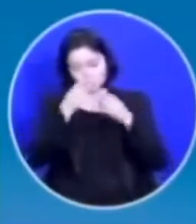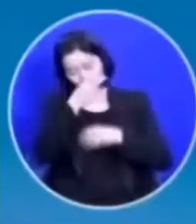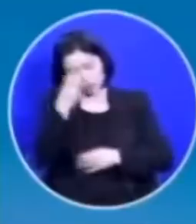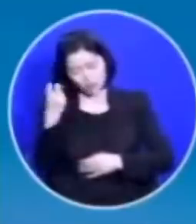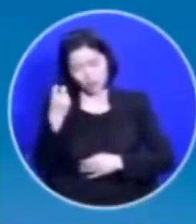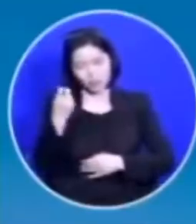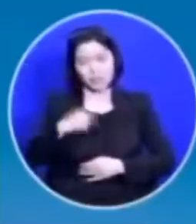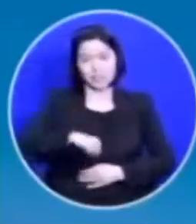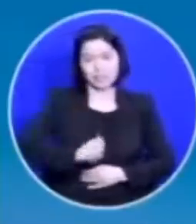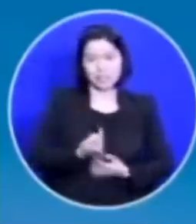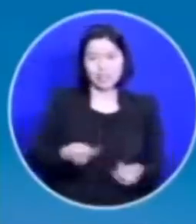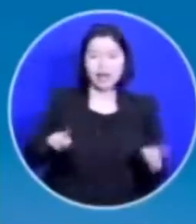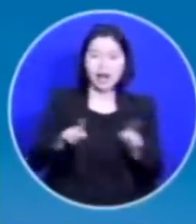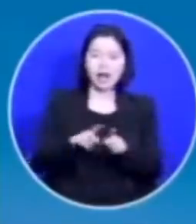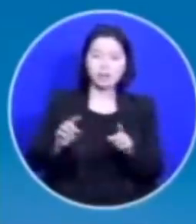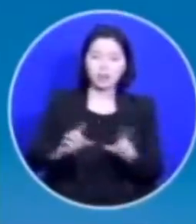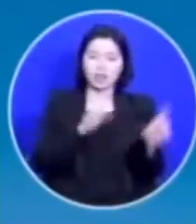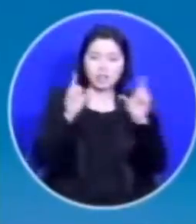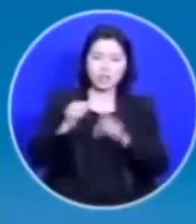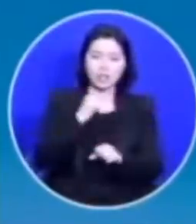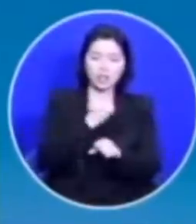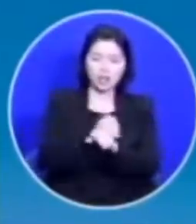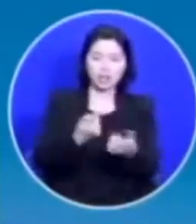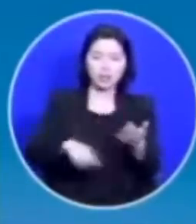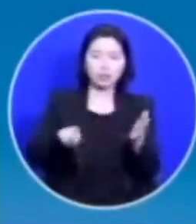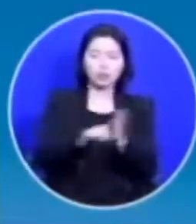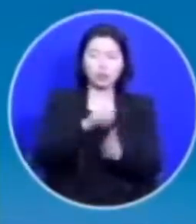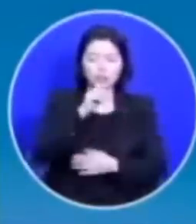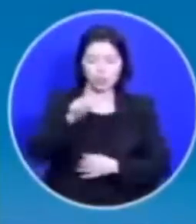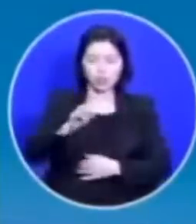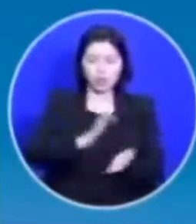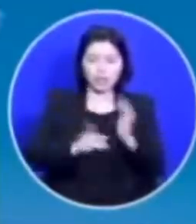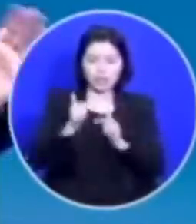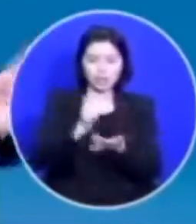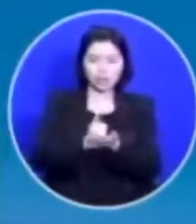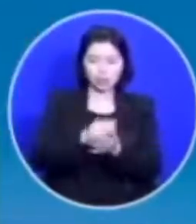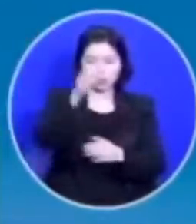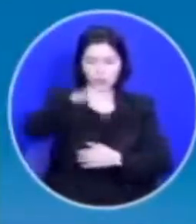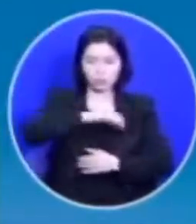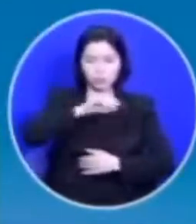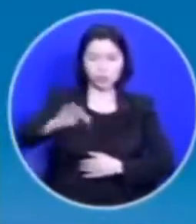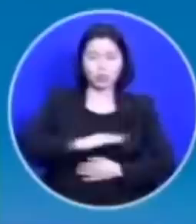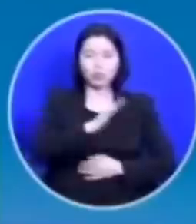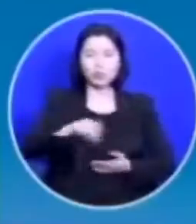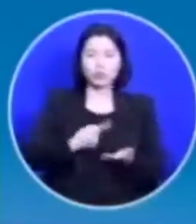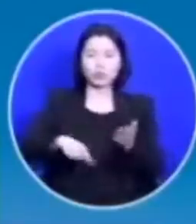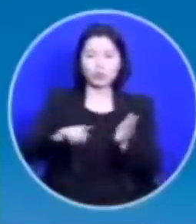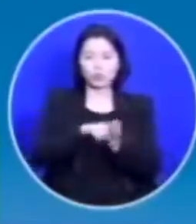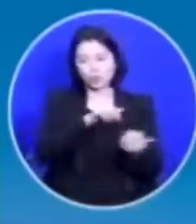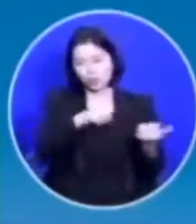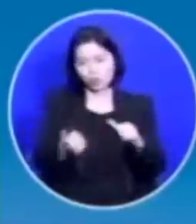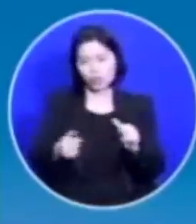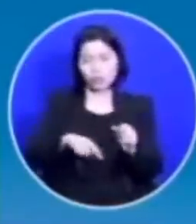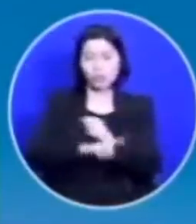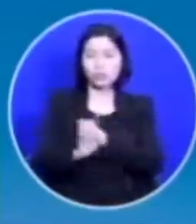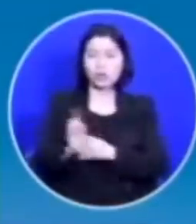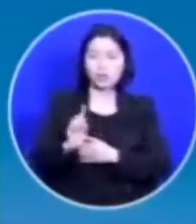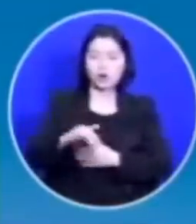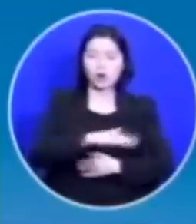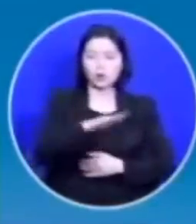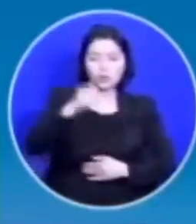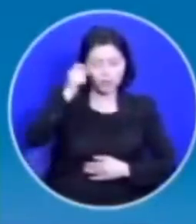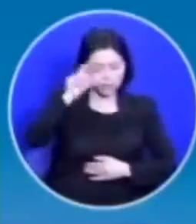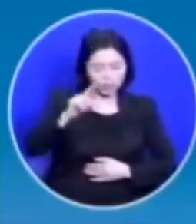살게 하려 하셨느니라 예수님이 십자가의 우리를 위해 죽으신 이유가 우리가 깨어 있든지